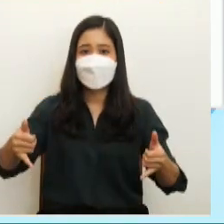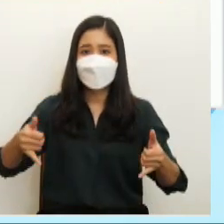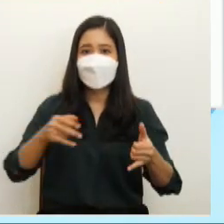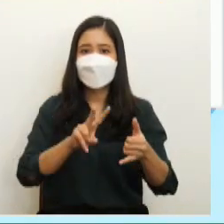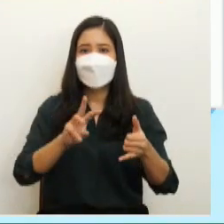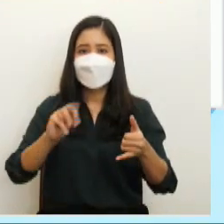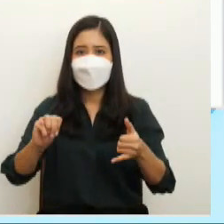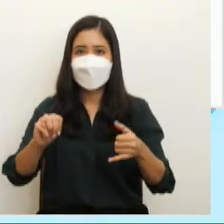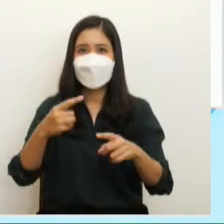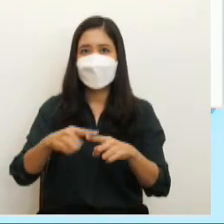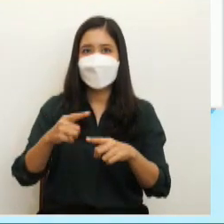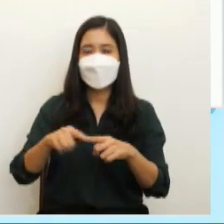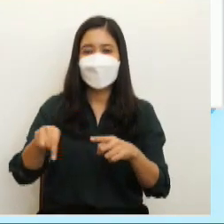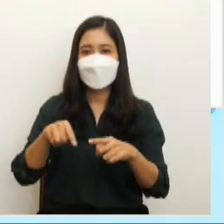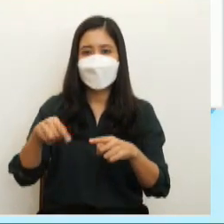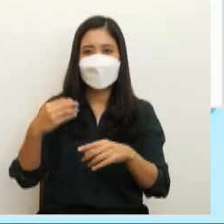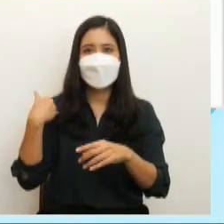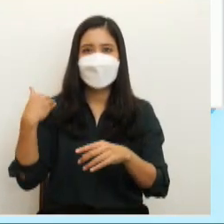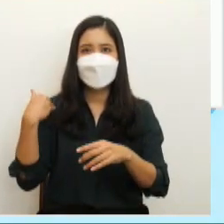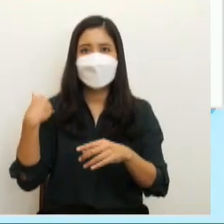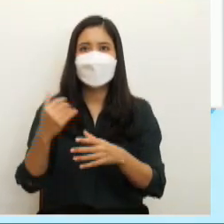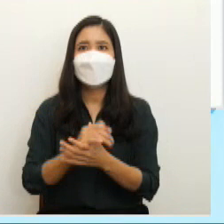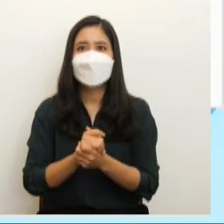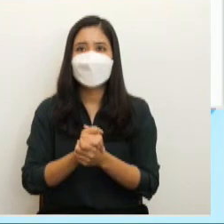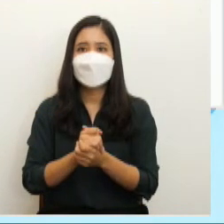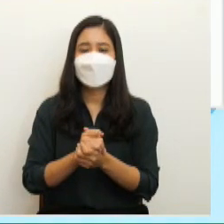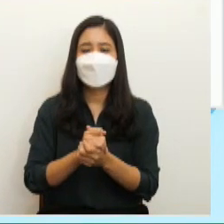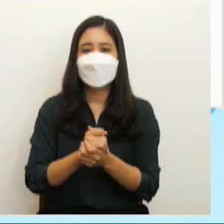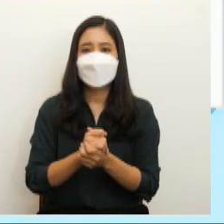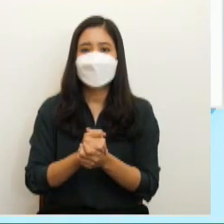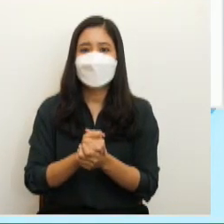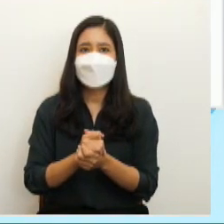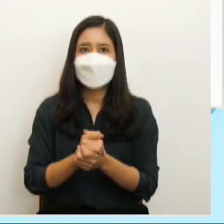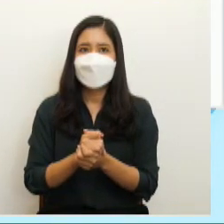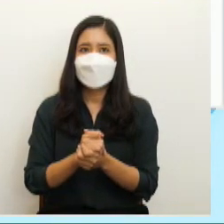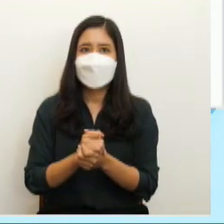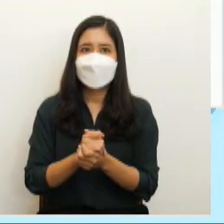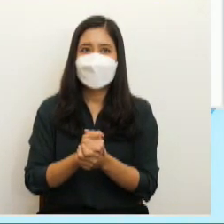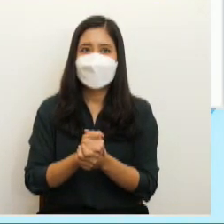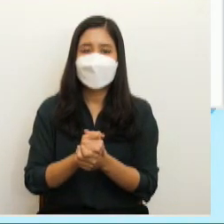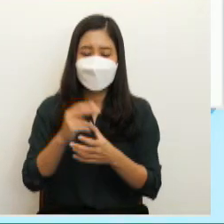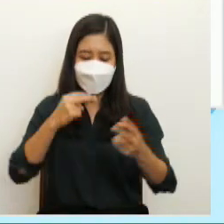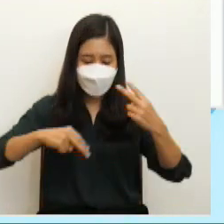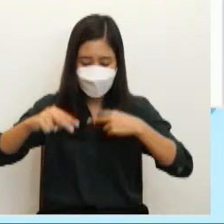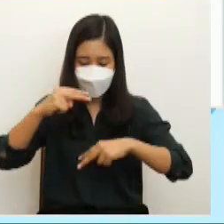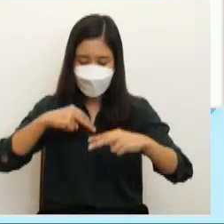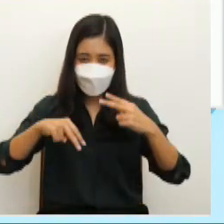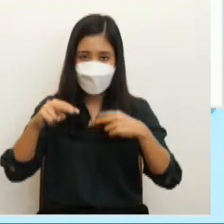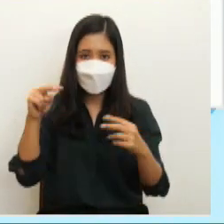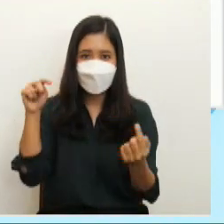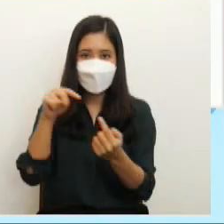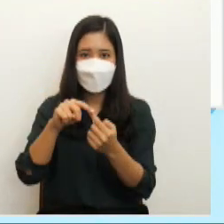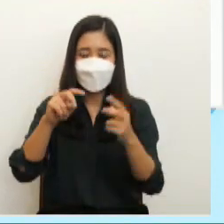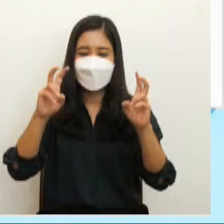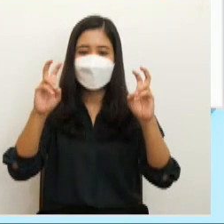นทนาทำกิจกรรมร่วมกันมากจนเกินไปนะครับแล้วก็การดูแลในเรื่องของเขาเรียกว่